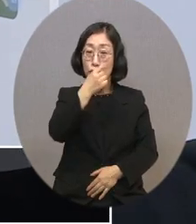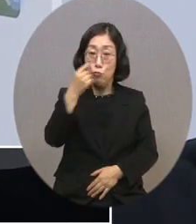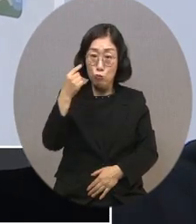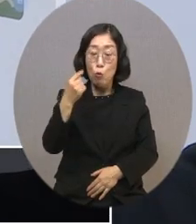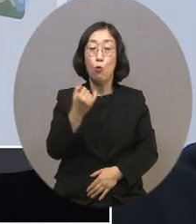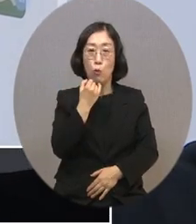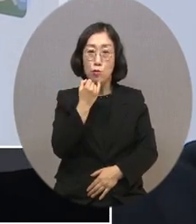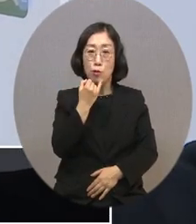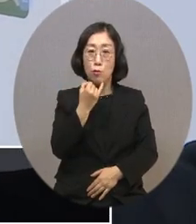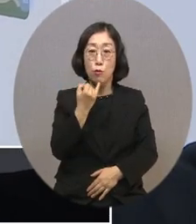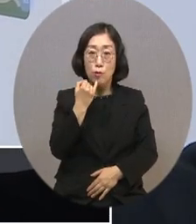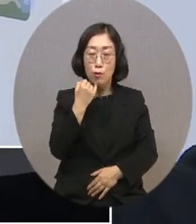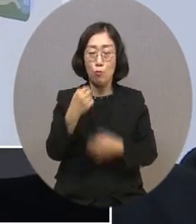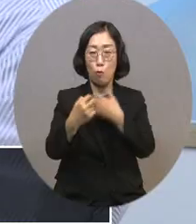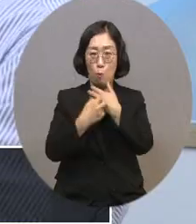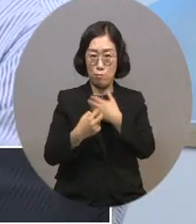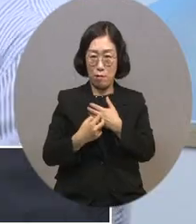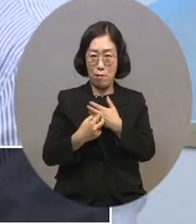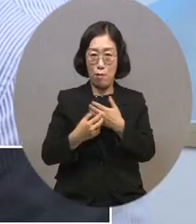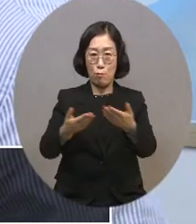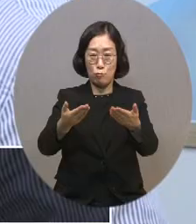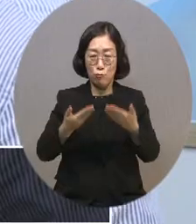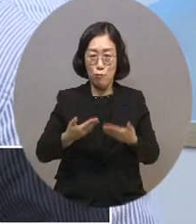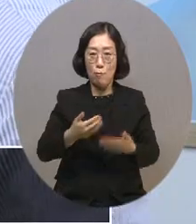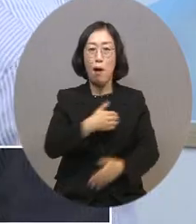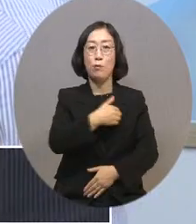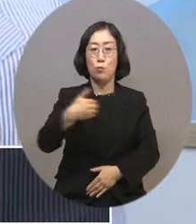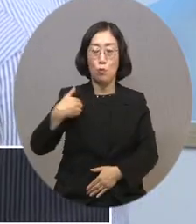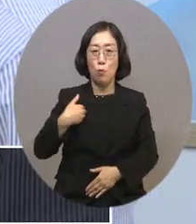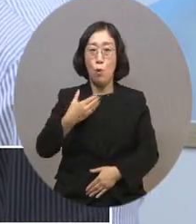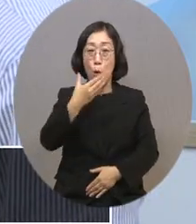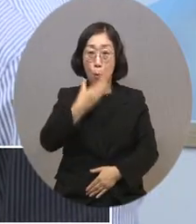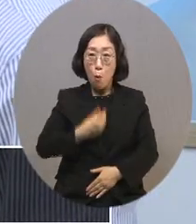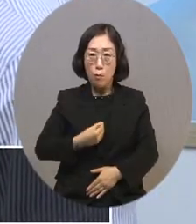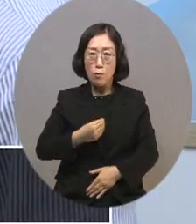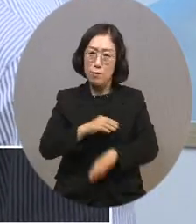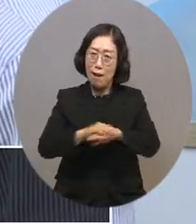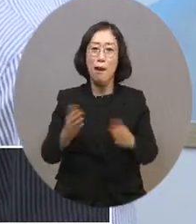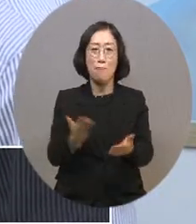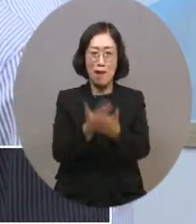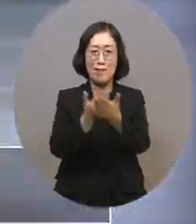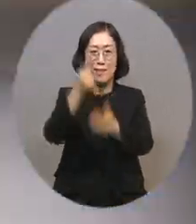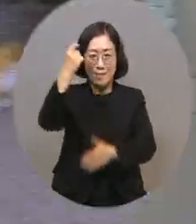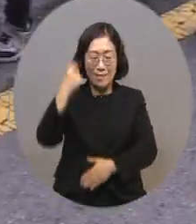괜찮다고. 아, 다 만족해요. 한국의 복지가 되게 좋은 것 같아요.